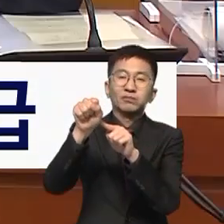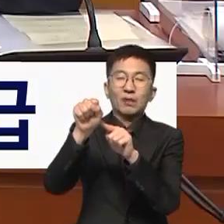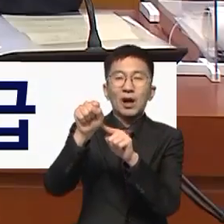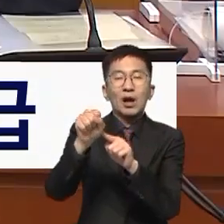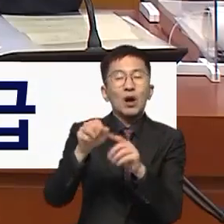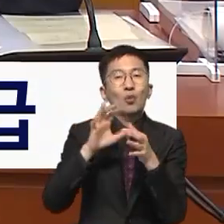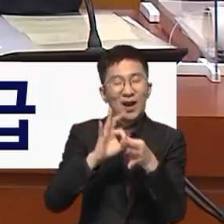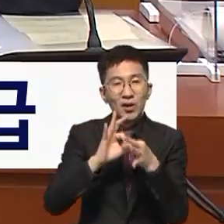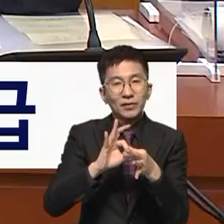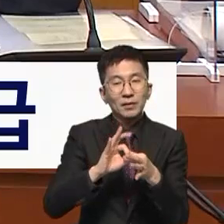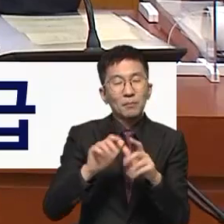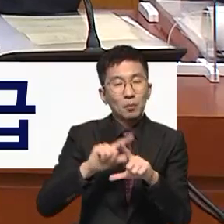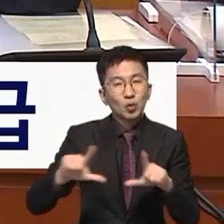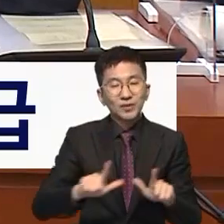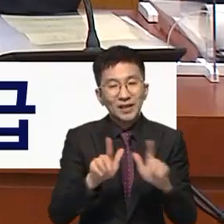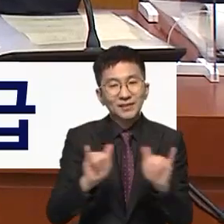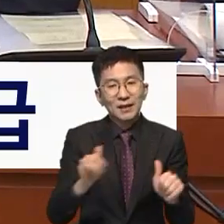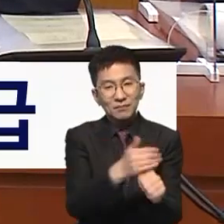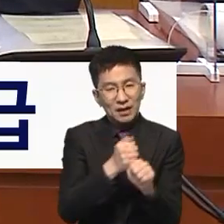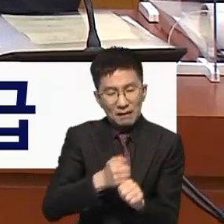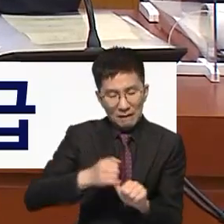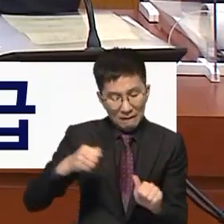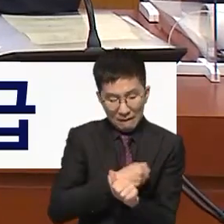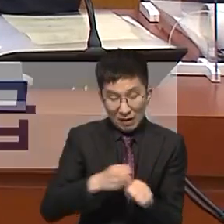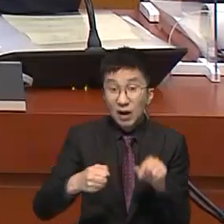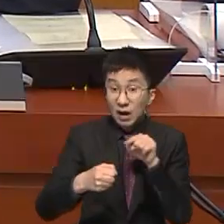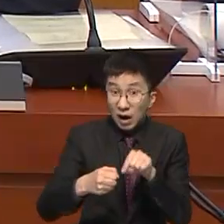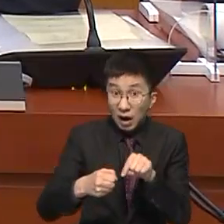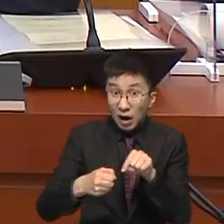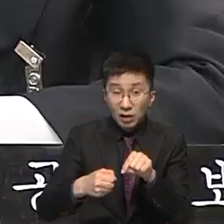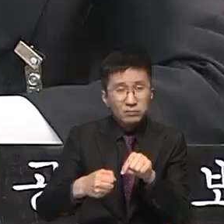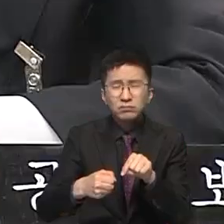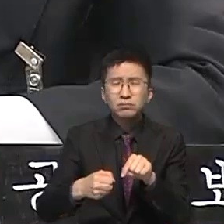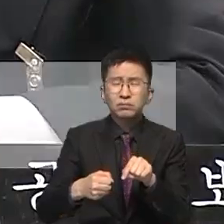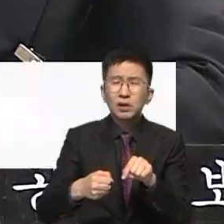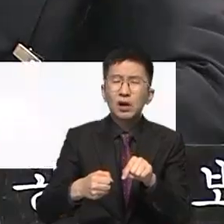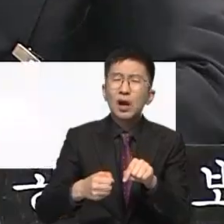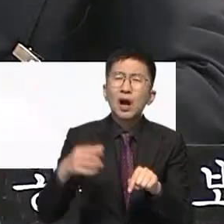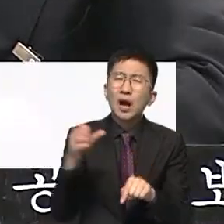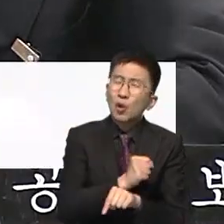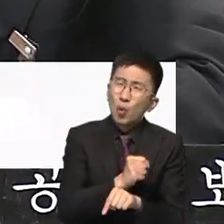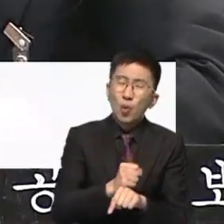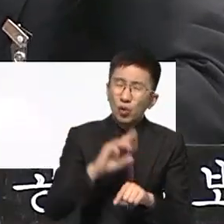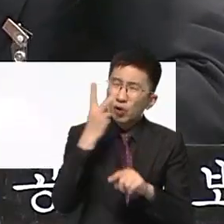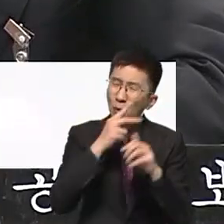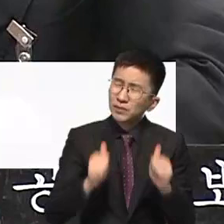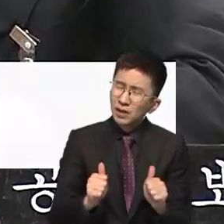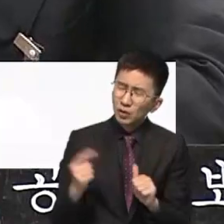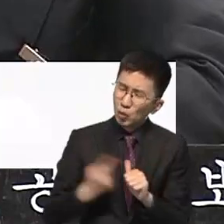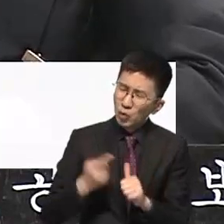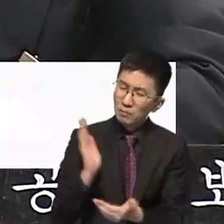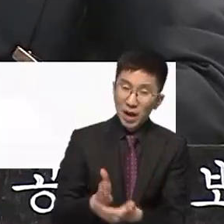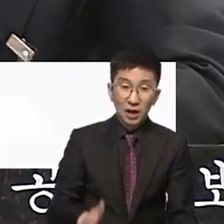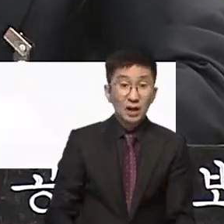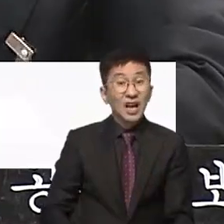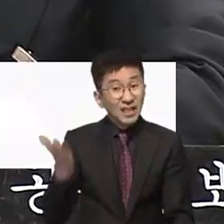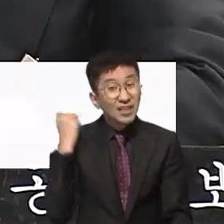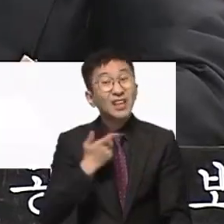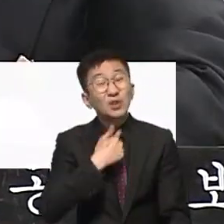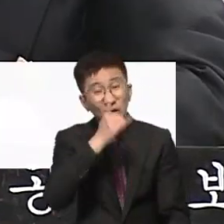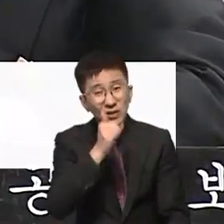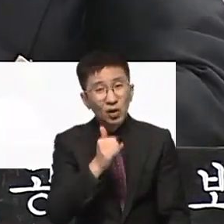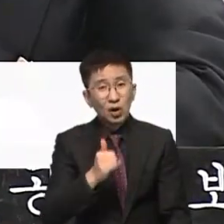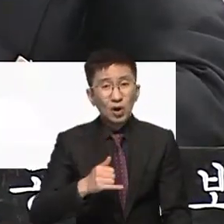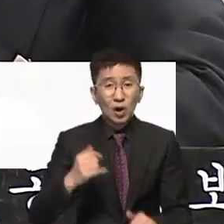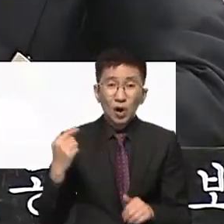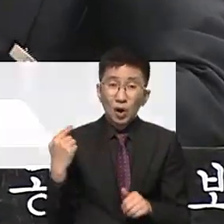거론하며 검찰 전체 문제로 호도하지 말라고 맞섰습니다. 옛날에 그런 일이 있었다고 해서 민주화 전쟁 운동 전체를